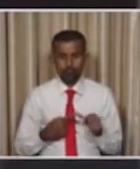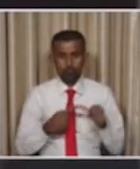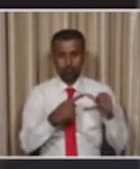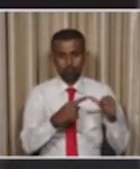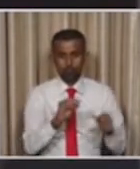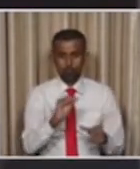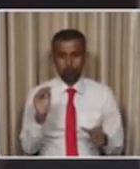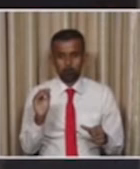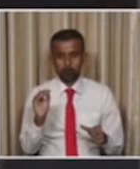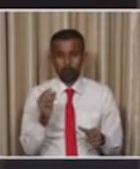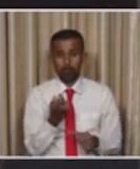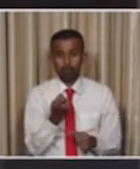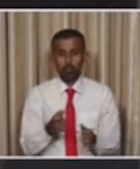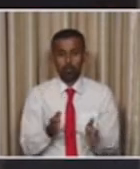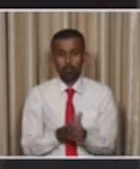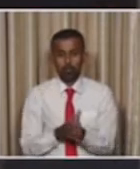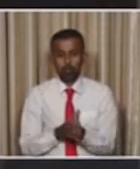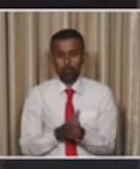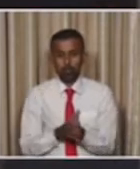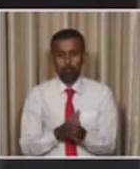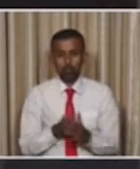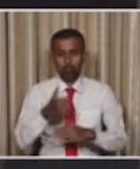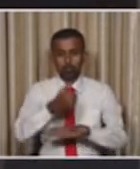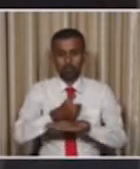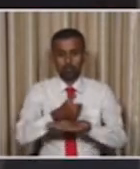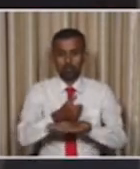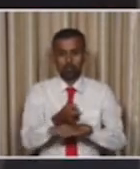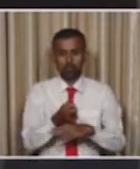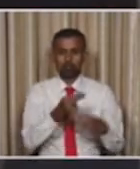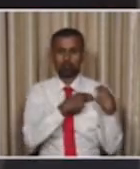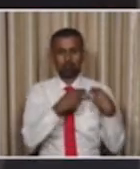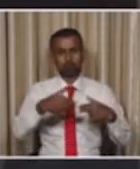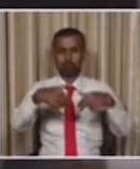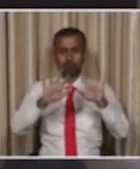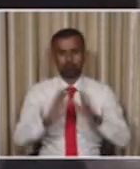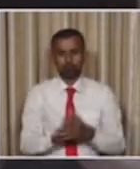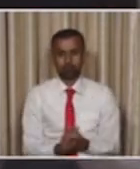දෙනවා. එතකම් මුදල් කාර්ක සභාව සභාපතිකම කවුරු හරි අරගෙන කරා. හොඳයි. හරි.